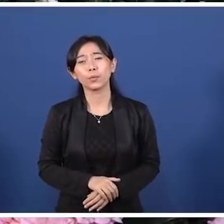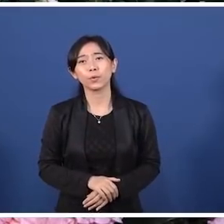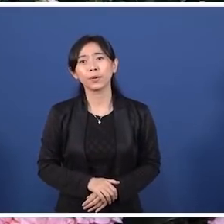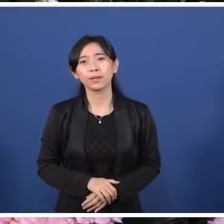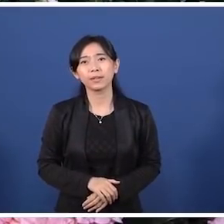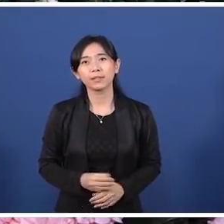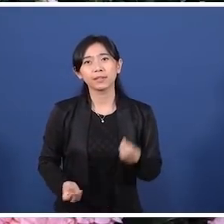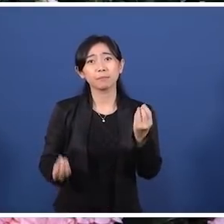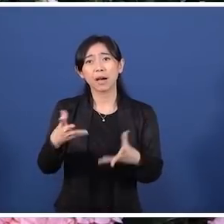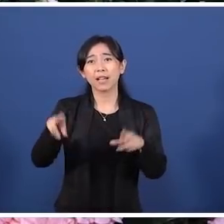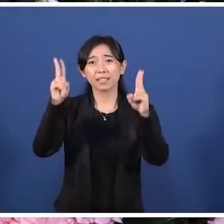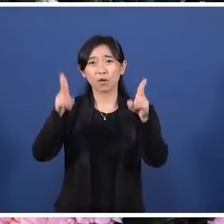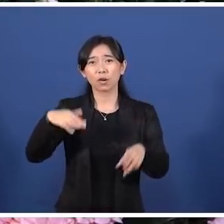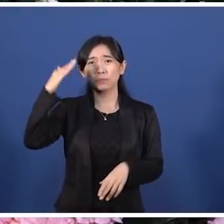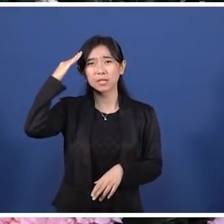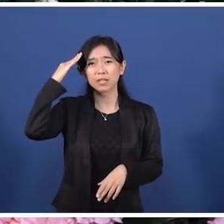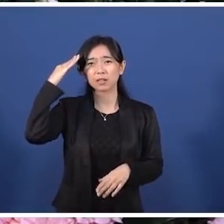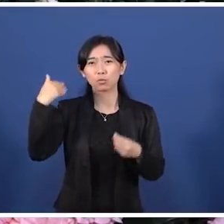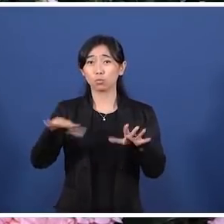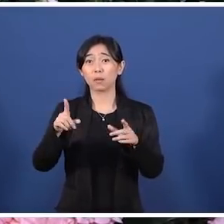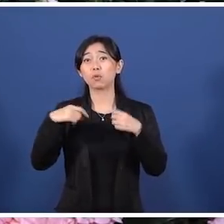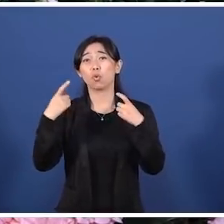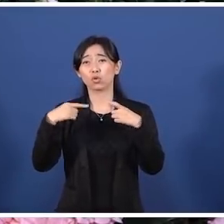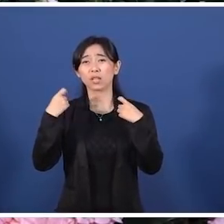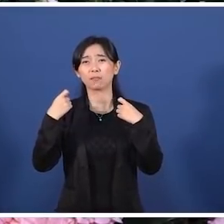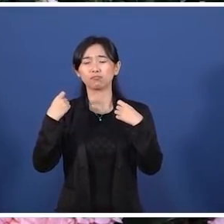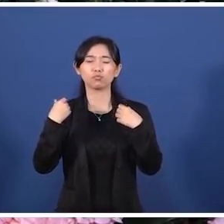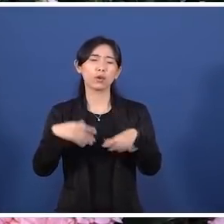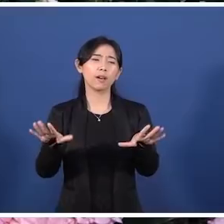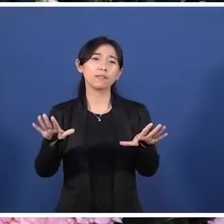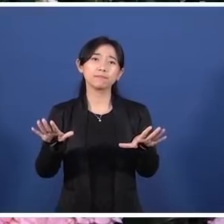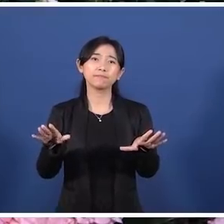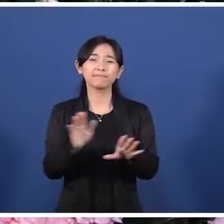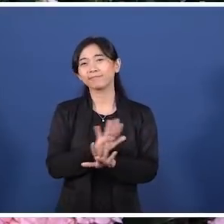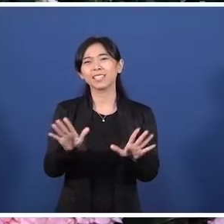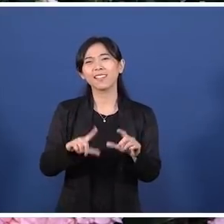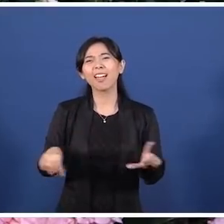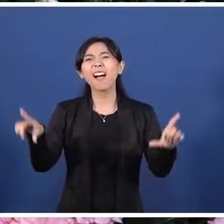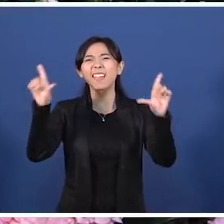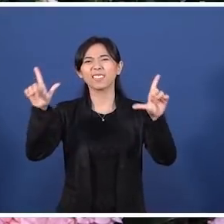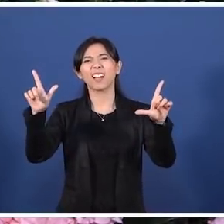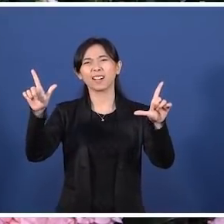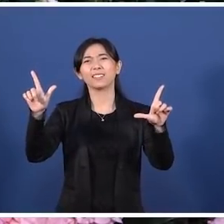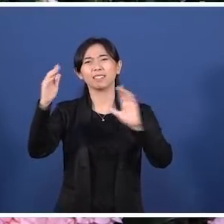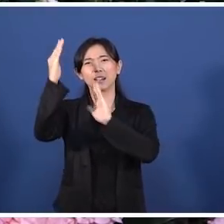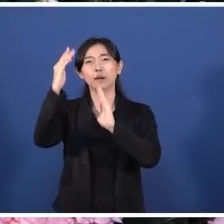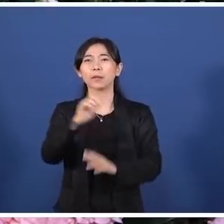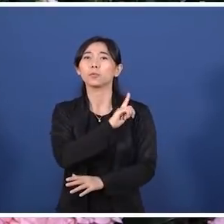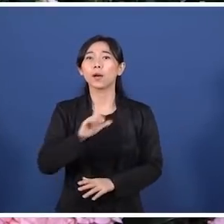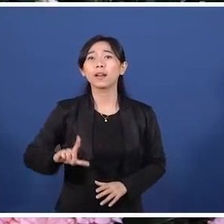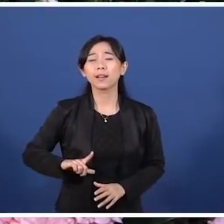bahwa ketika orang berdosa, maka dia menjadi orang-orang yang tidak lagi layak hidup dengan cara yang